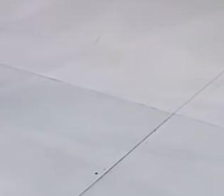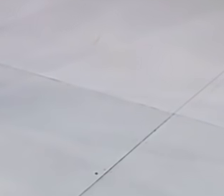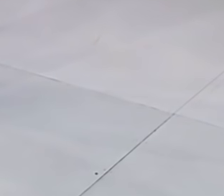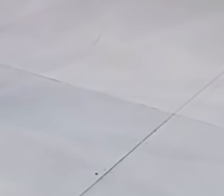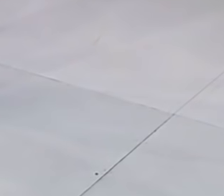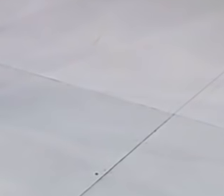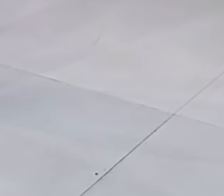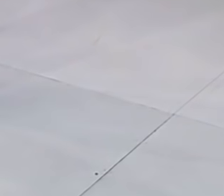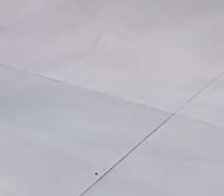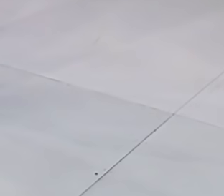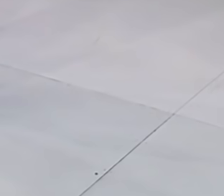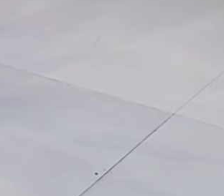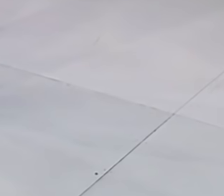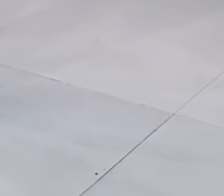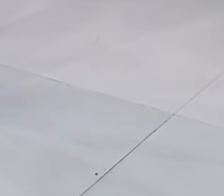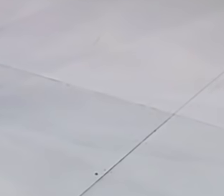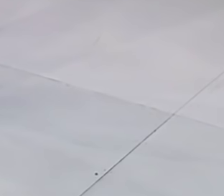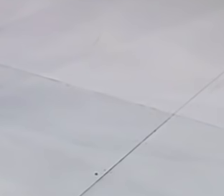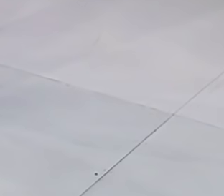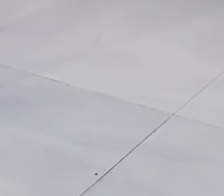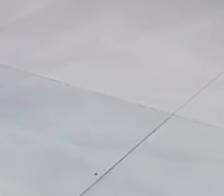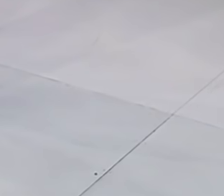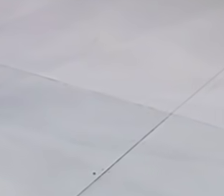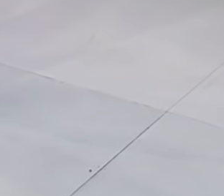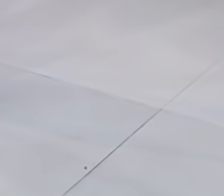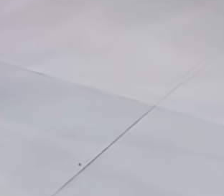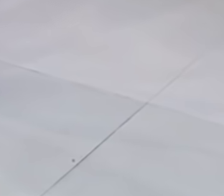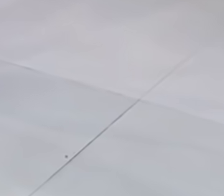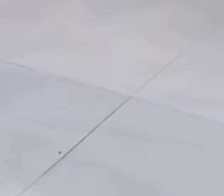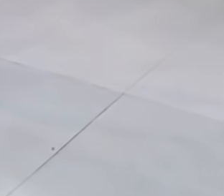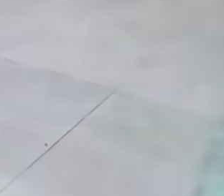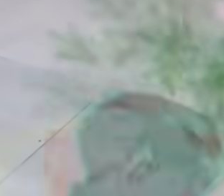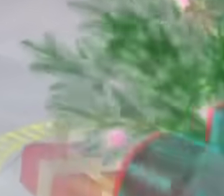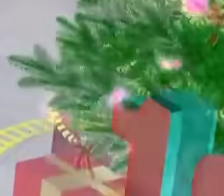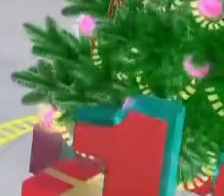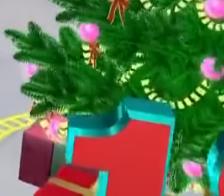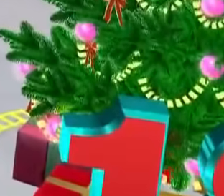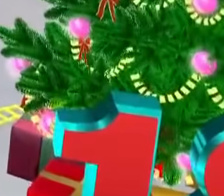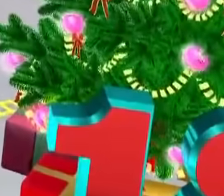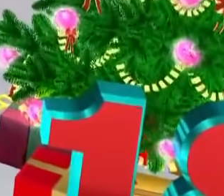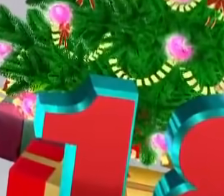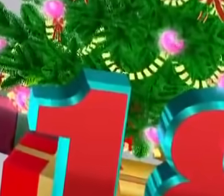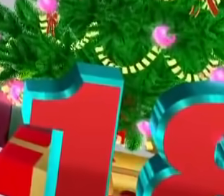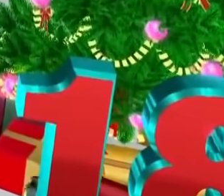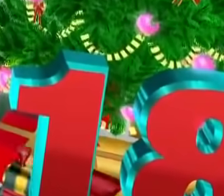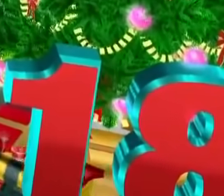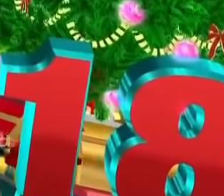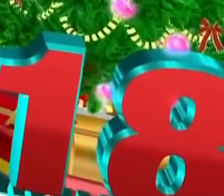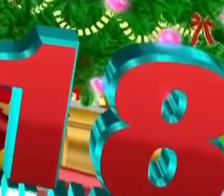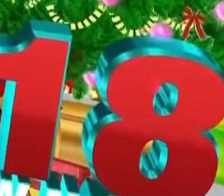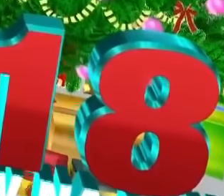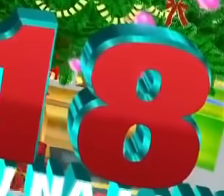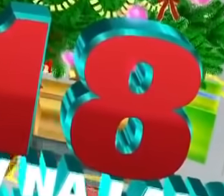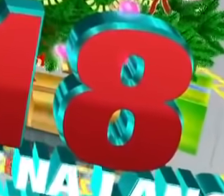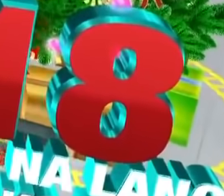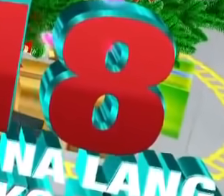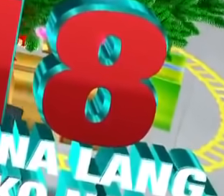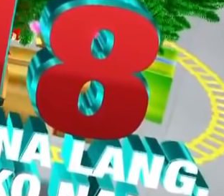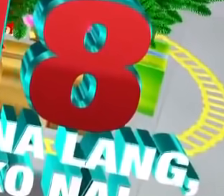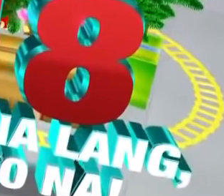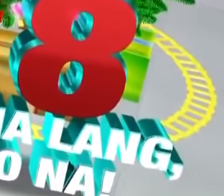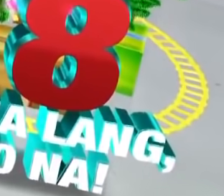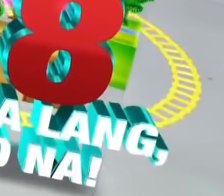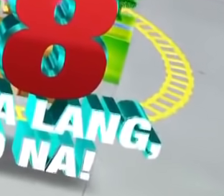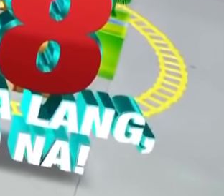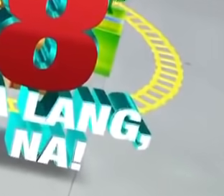inyo. Ako po si Karen Davila. Ang lapit na. 18 days na lamang, Pasko na. Ako po si Bernadette